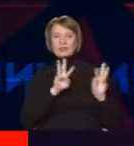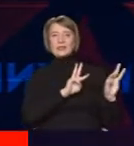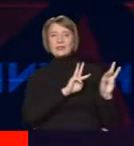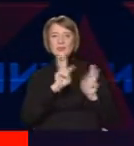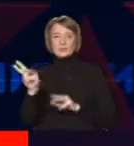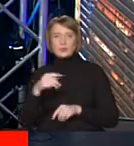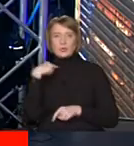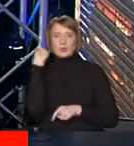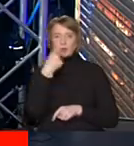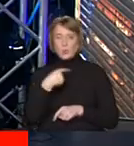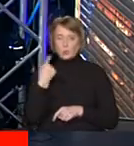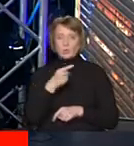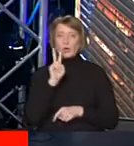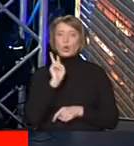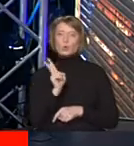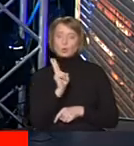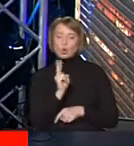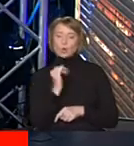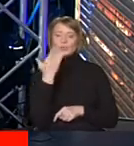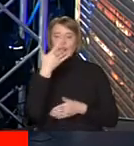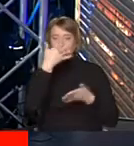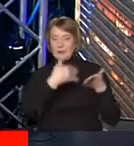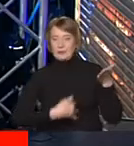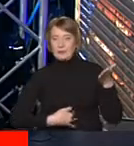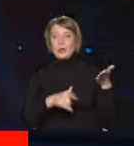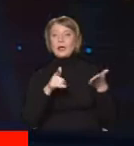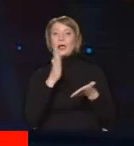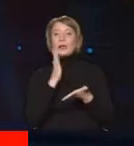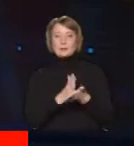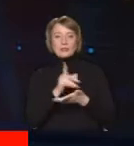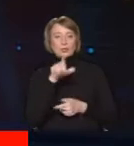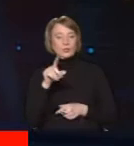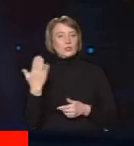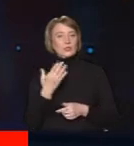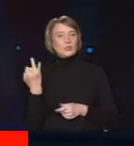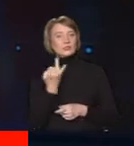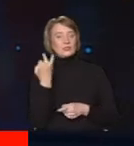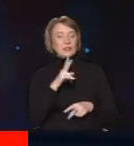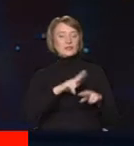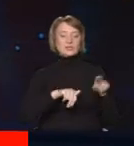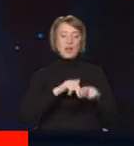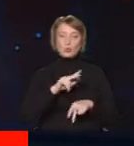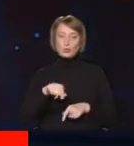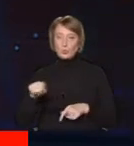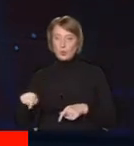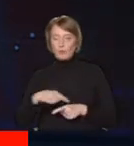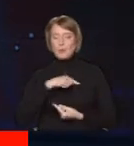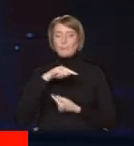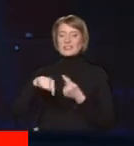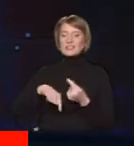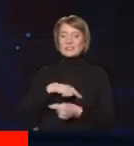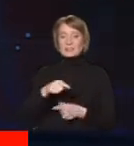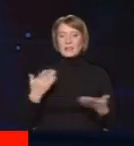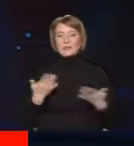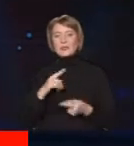буде видно, хто, скільки і де. Серед цих людей є люди, які зацікавлені у забудові. Я маю на увазі бізнесмени, які будують свій